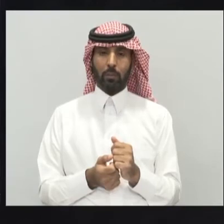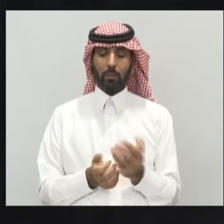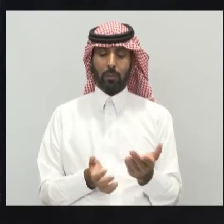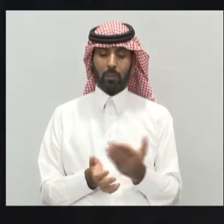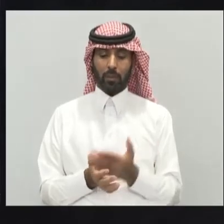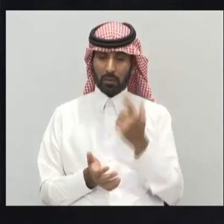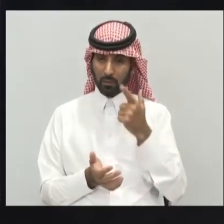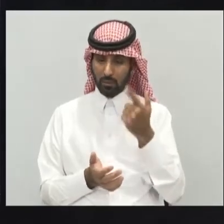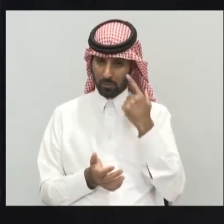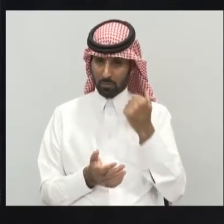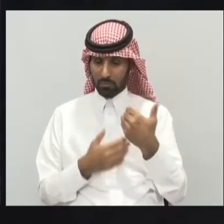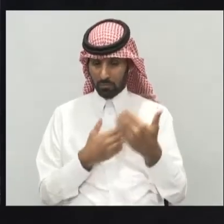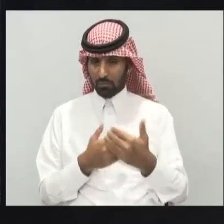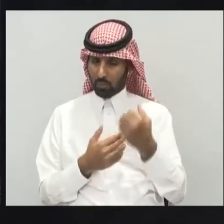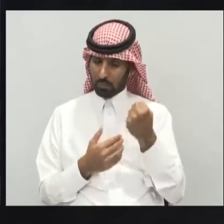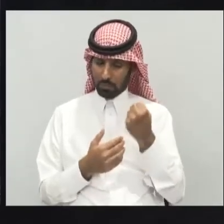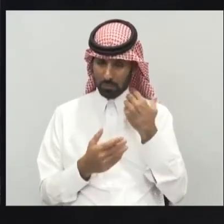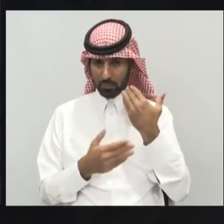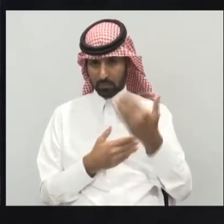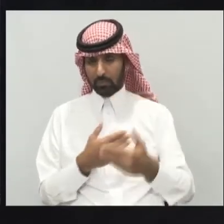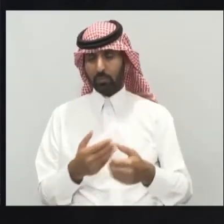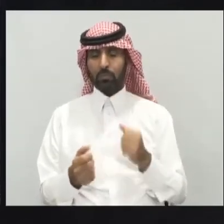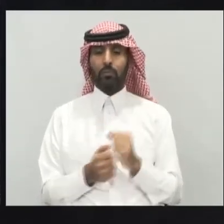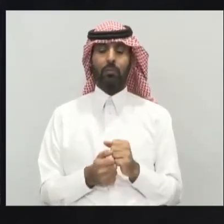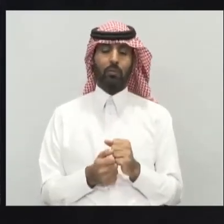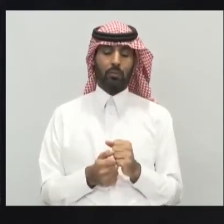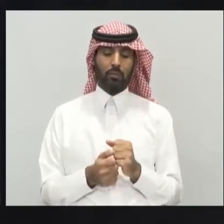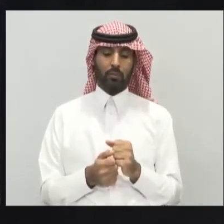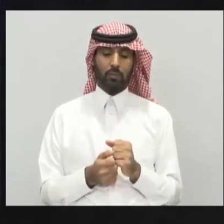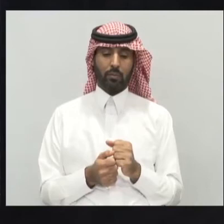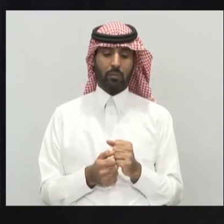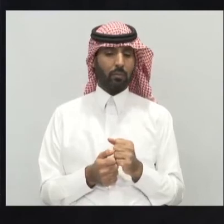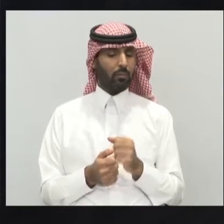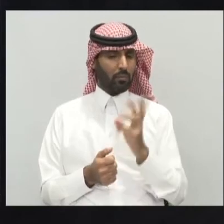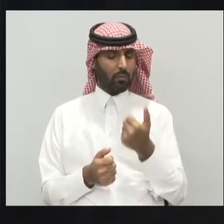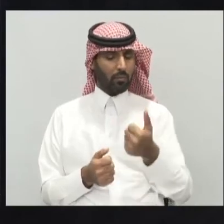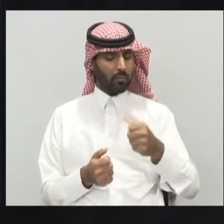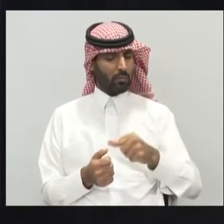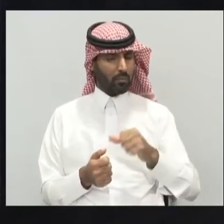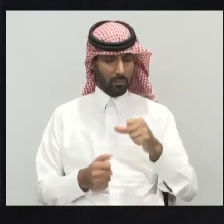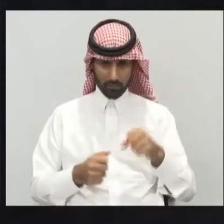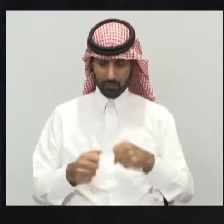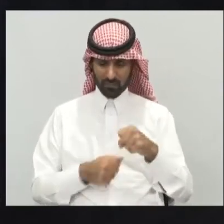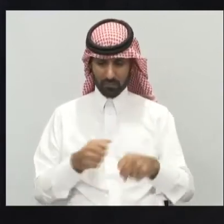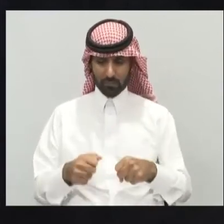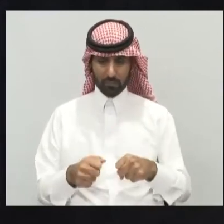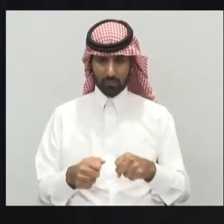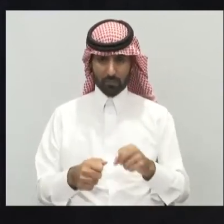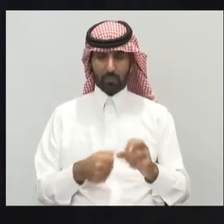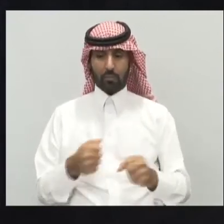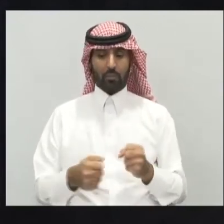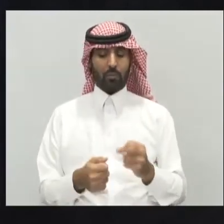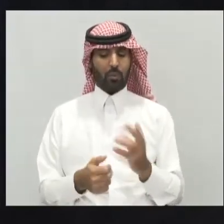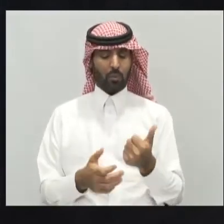to test your patience, to test your limits, صح? And what about the negative things? Can you think about